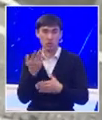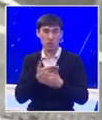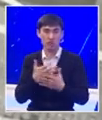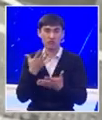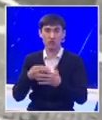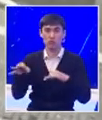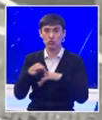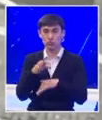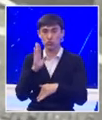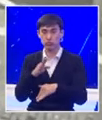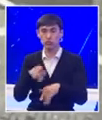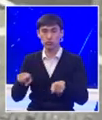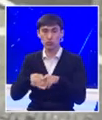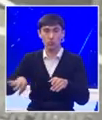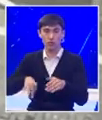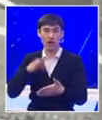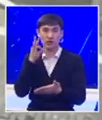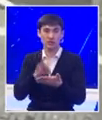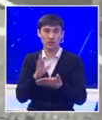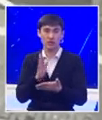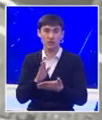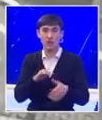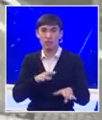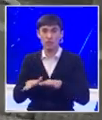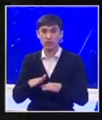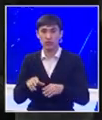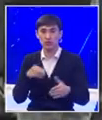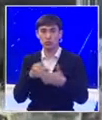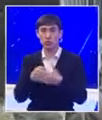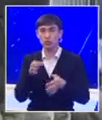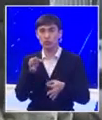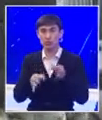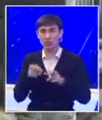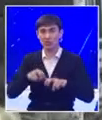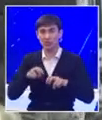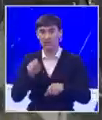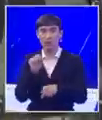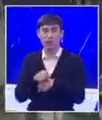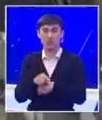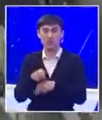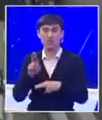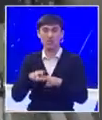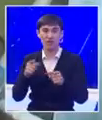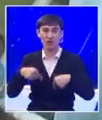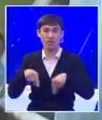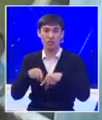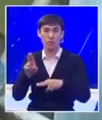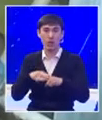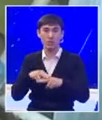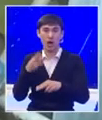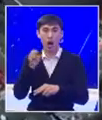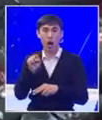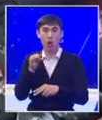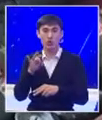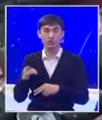помогавшей своему супругу, будет дана правовая оценка. Производство досудебного расследования поручено следователям отдела полиции